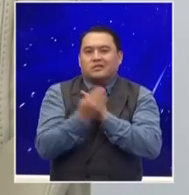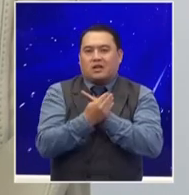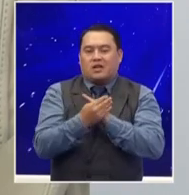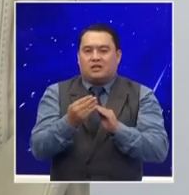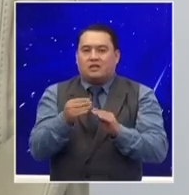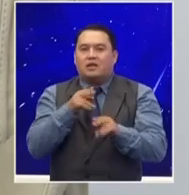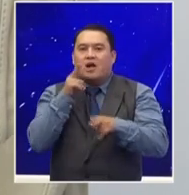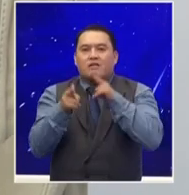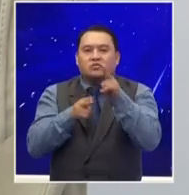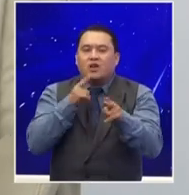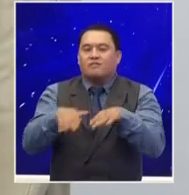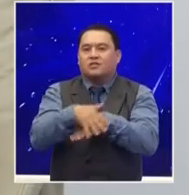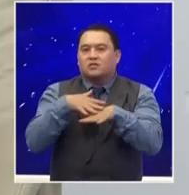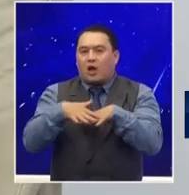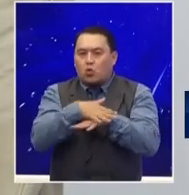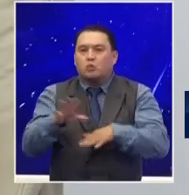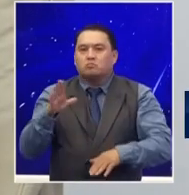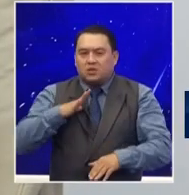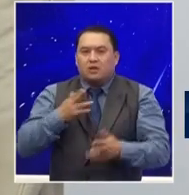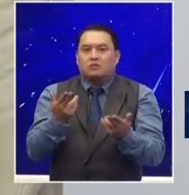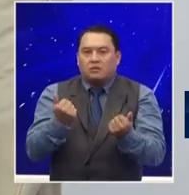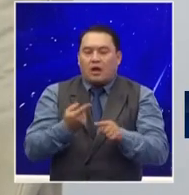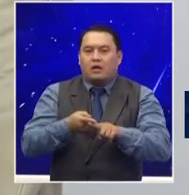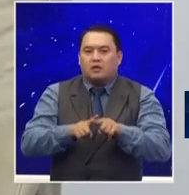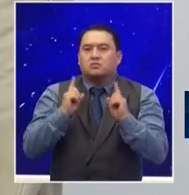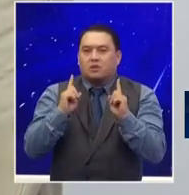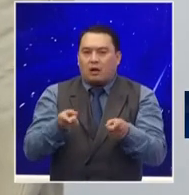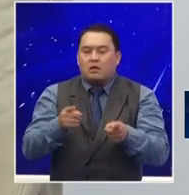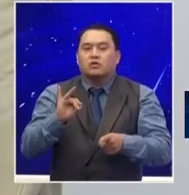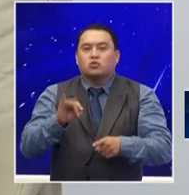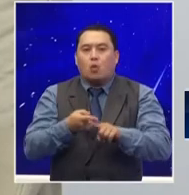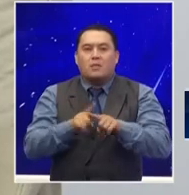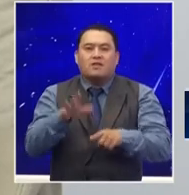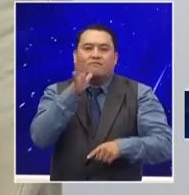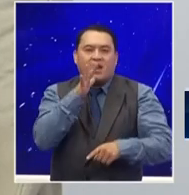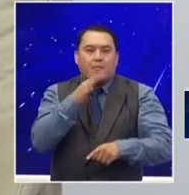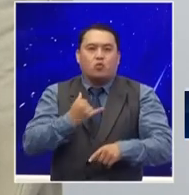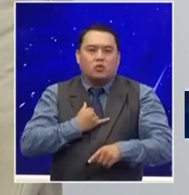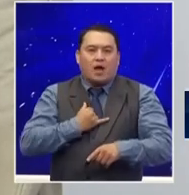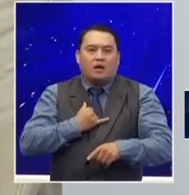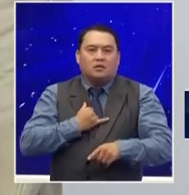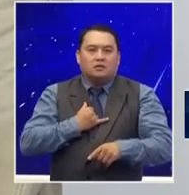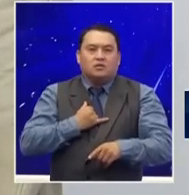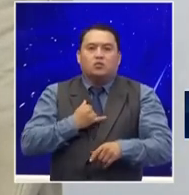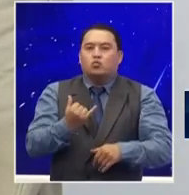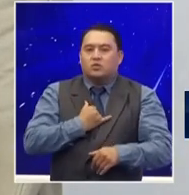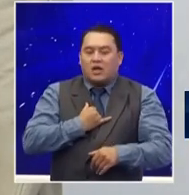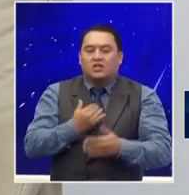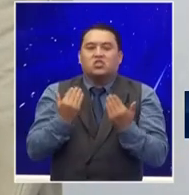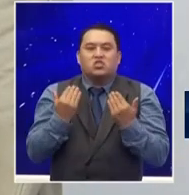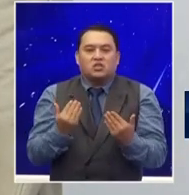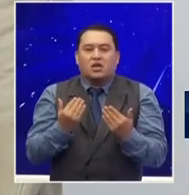знают. Вот, и мы были... Был такой период, когда мы были в зоне критики. На сегодняшний